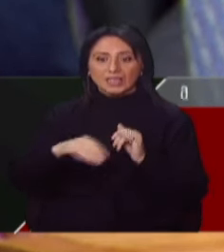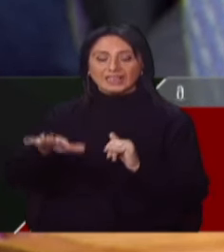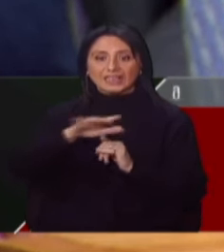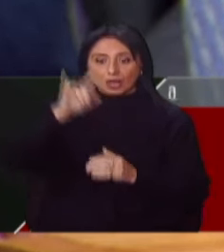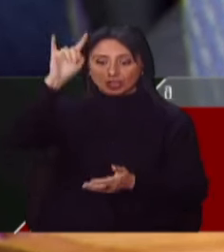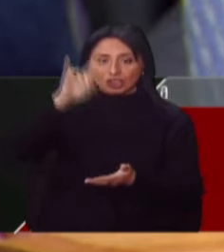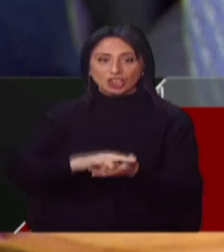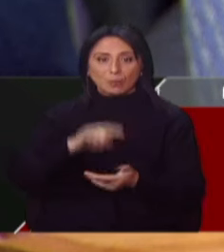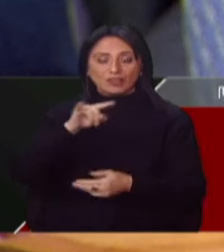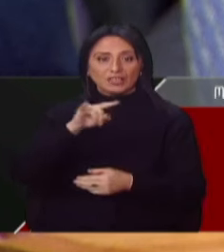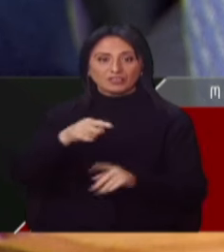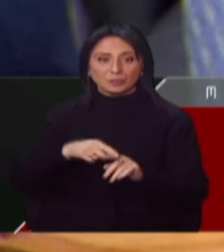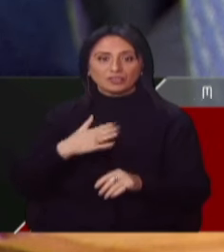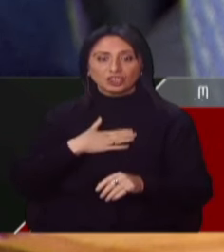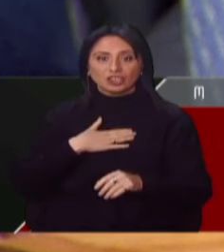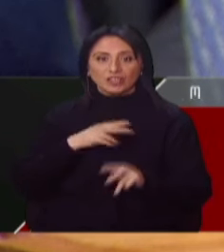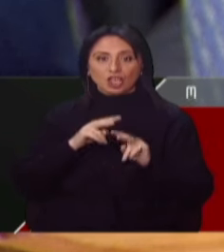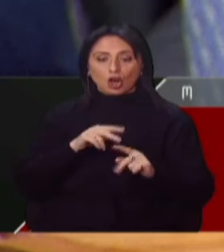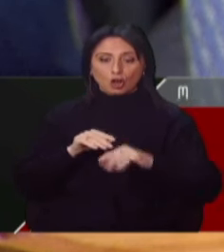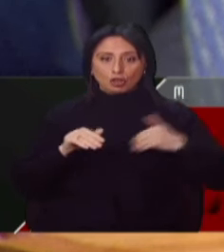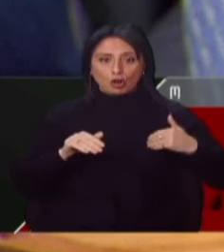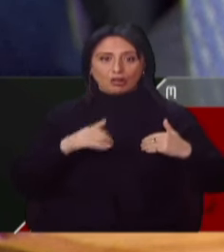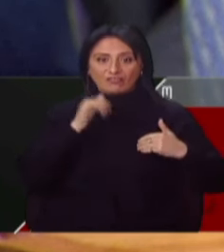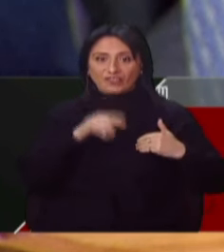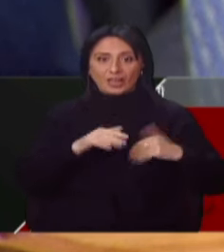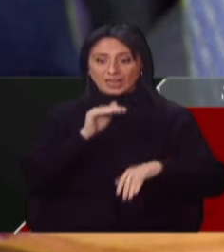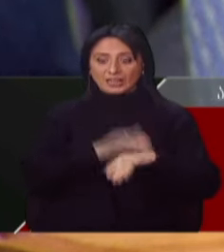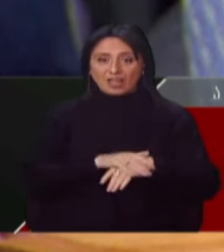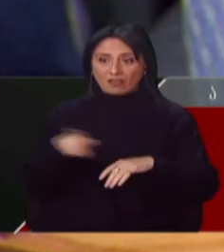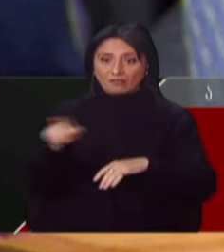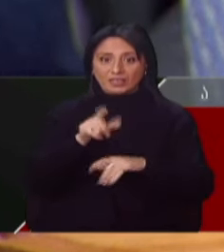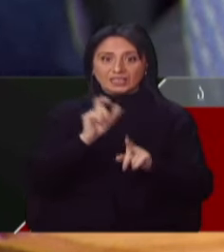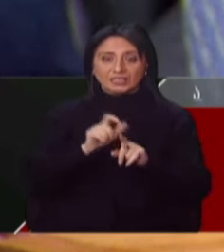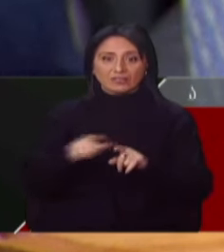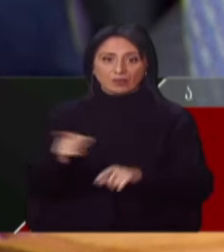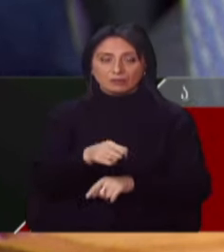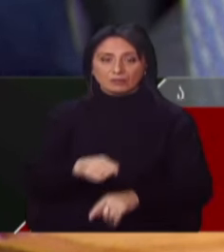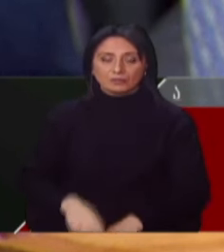ტერიტორიაზე ჩამოვარდნილი თვითმფრინავი ჩვენი კონტროლის მიღმაა. ფაქტები ახლა მთავარი სიტყვაა.